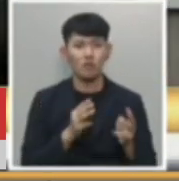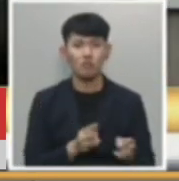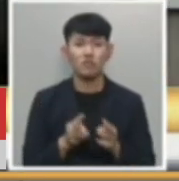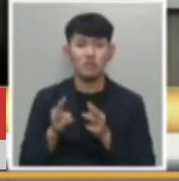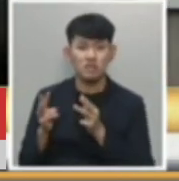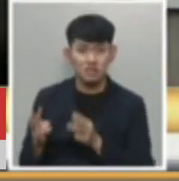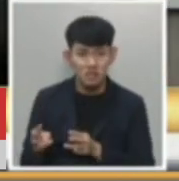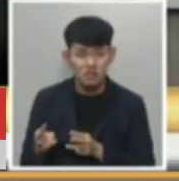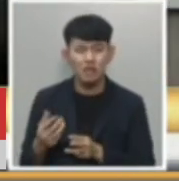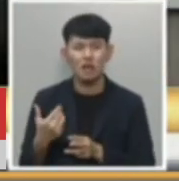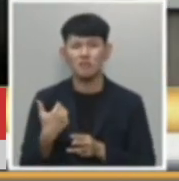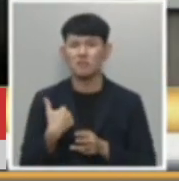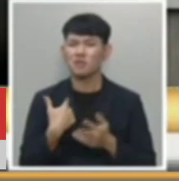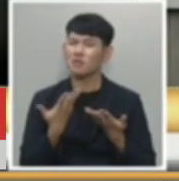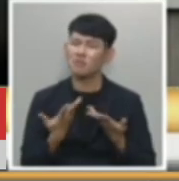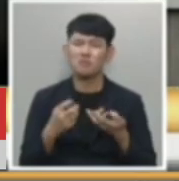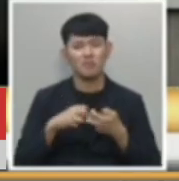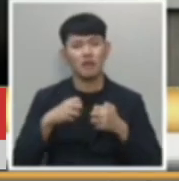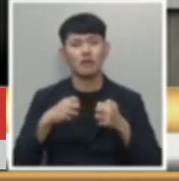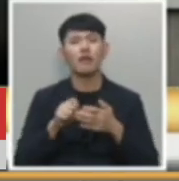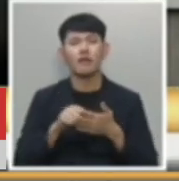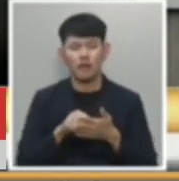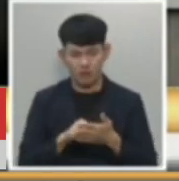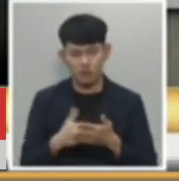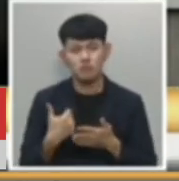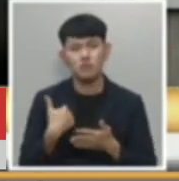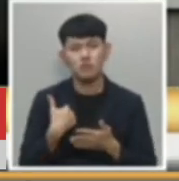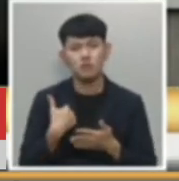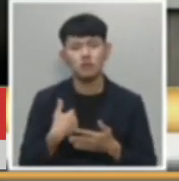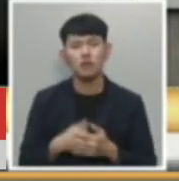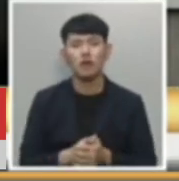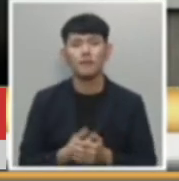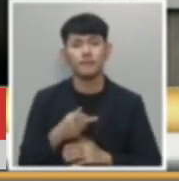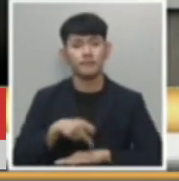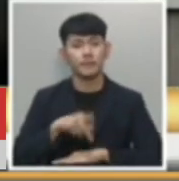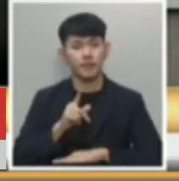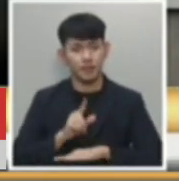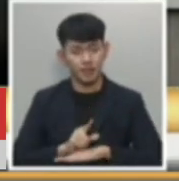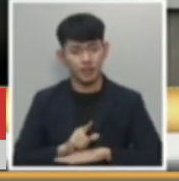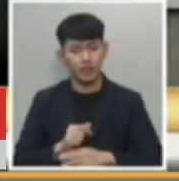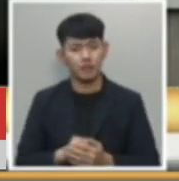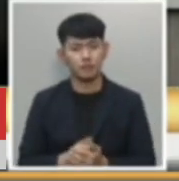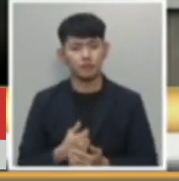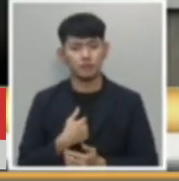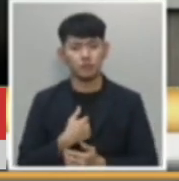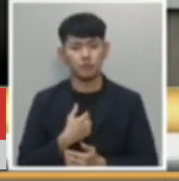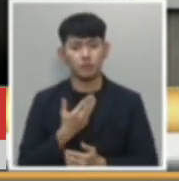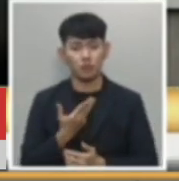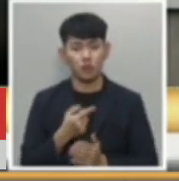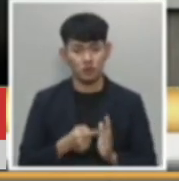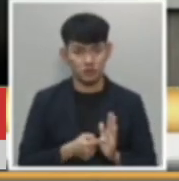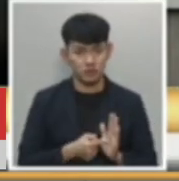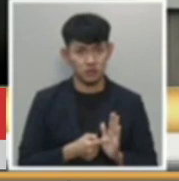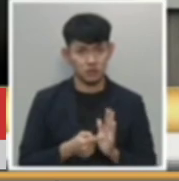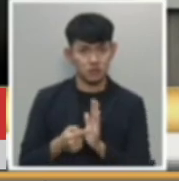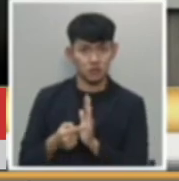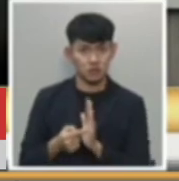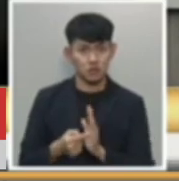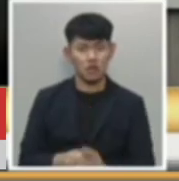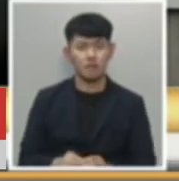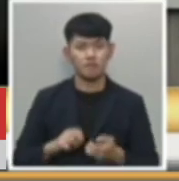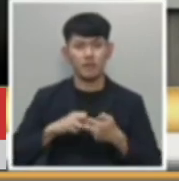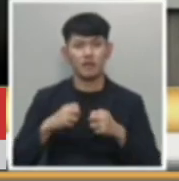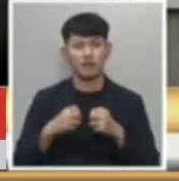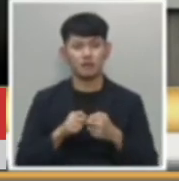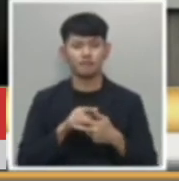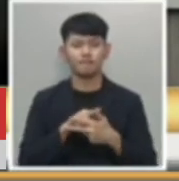มิติในการแก้ปัญหาผมจะกราบเรียนท่านประธานว่าผมขออนุญาตได้เสนอเพียง2หรือ3ปัญหาเท่านั้น